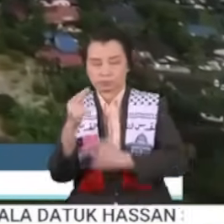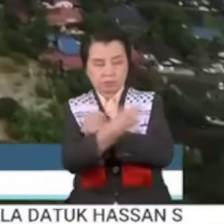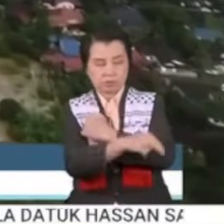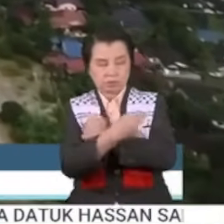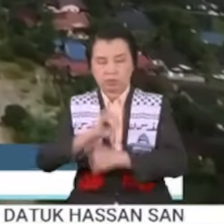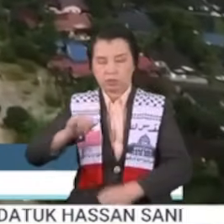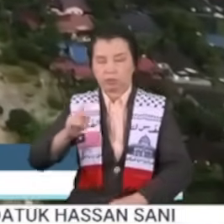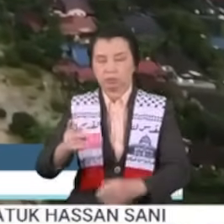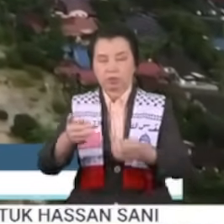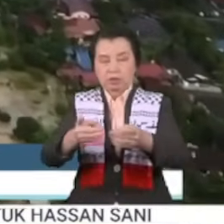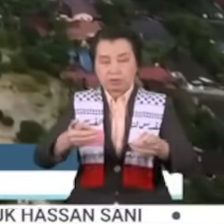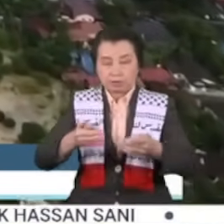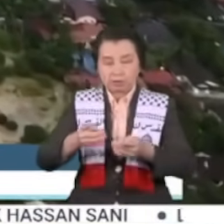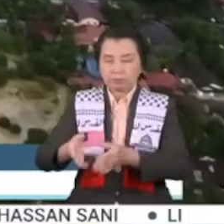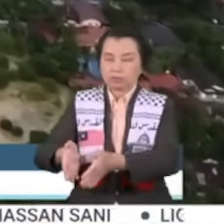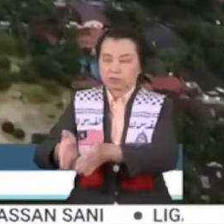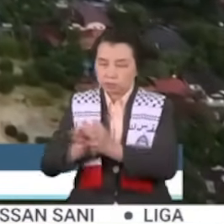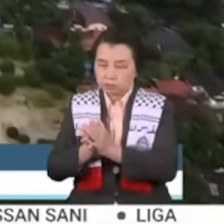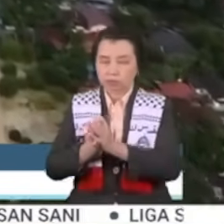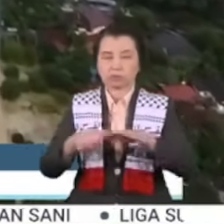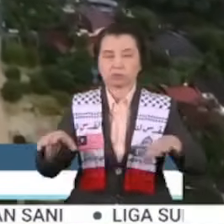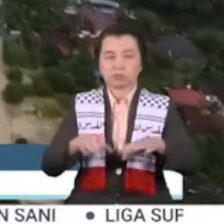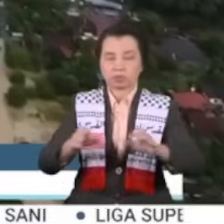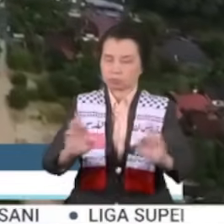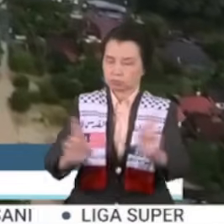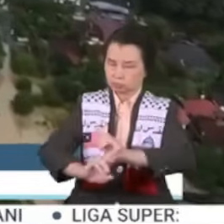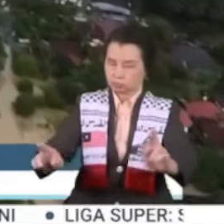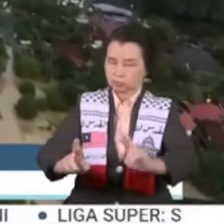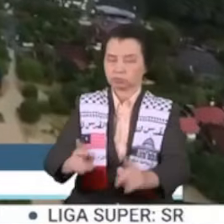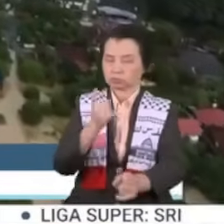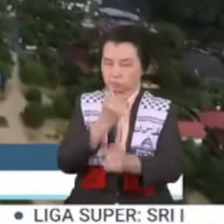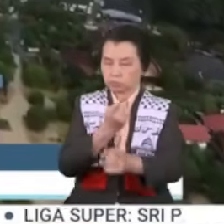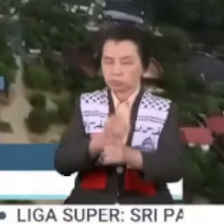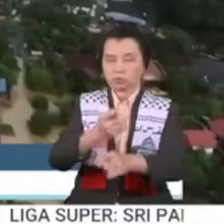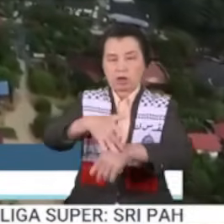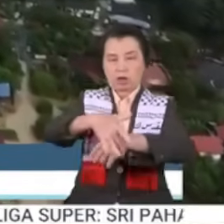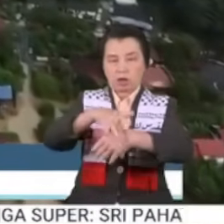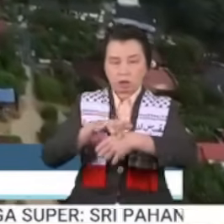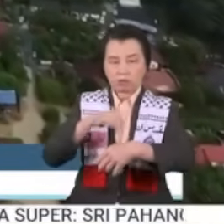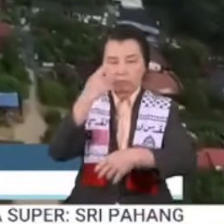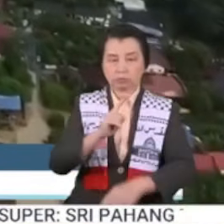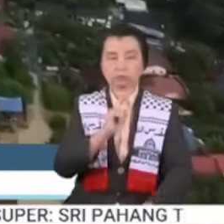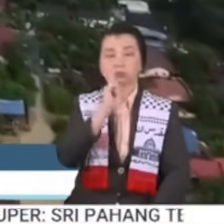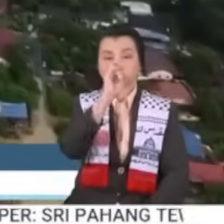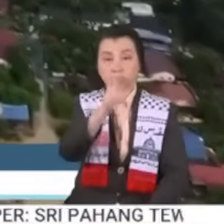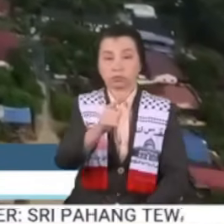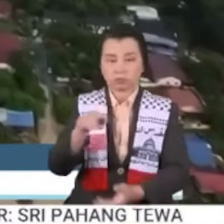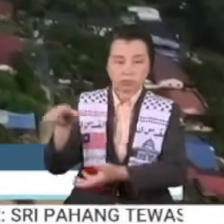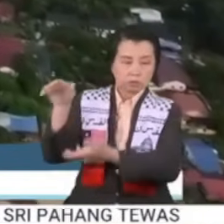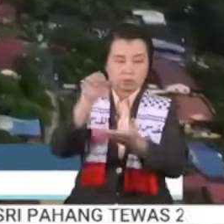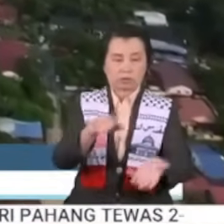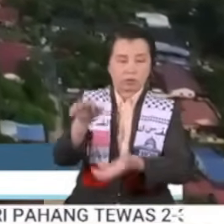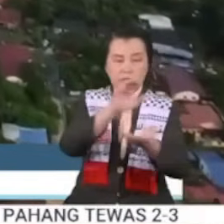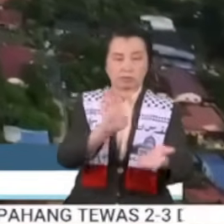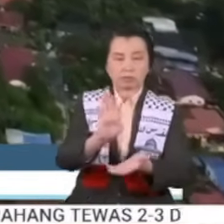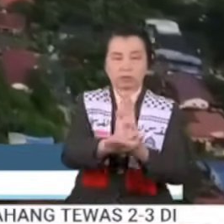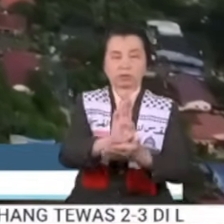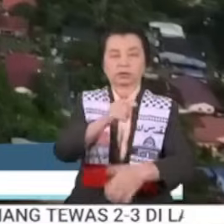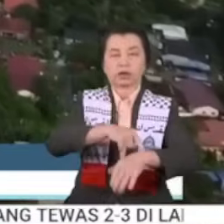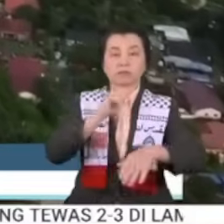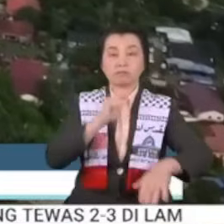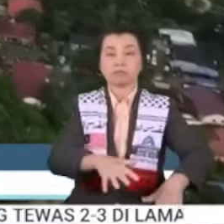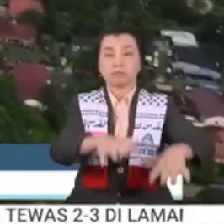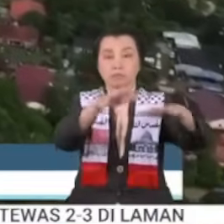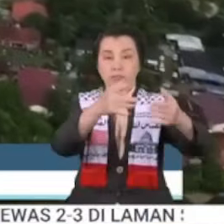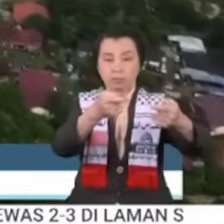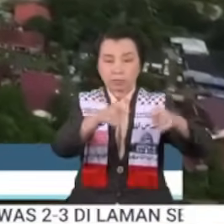pengurusan Bencana Daerah juga diminta untuk melaksanakan persediaan sewajarnya lebih awal bagi memastikan penyampaian bantuan sewaktu bencana